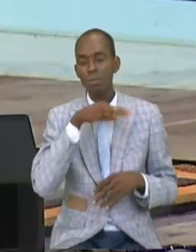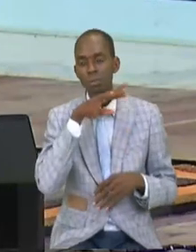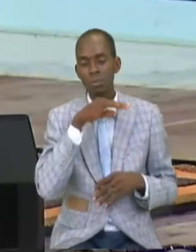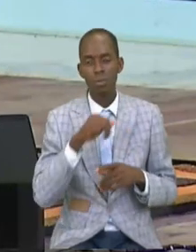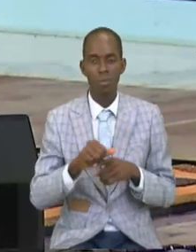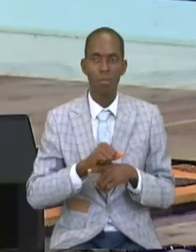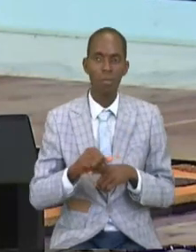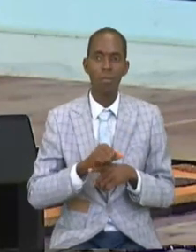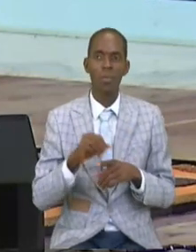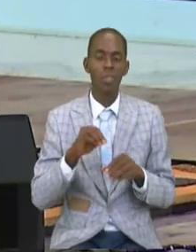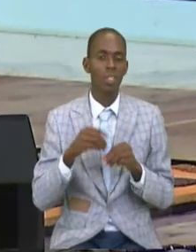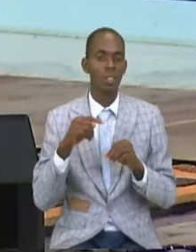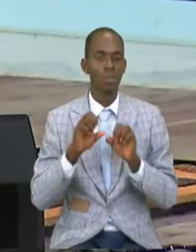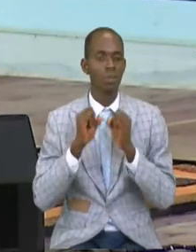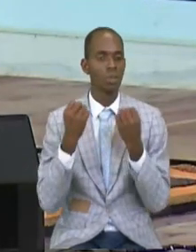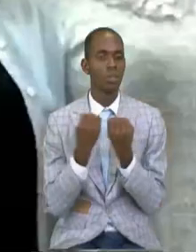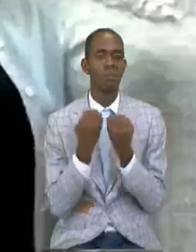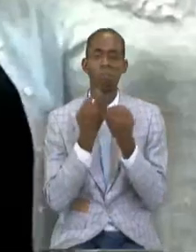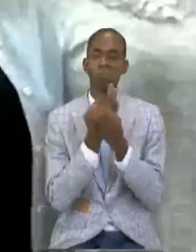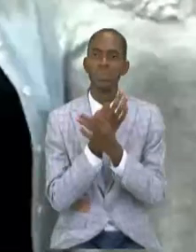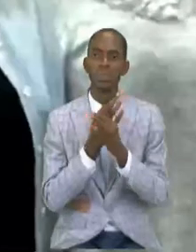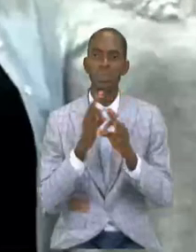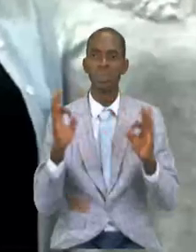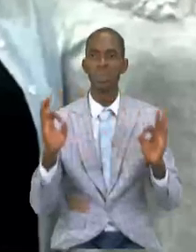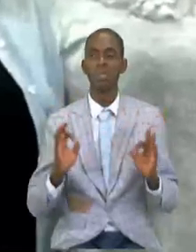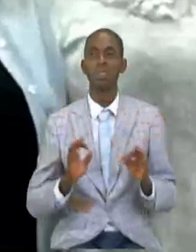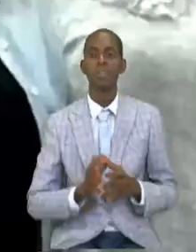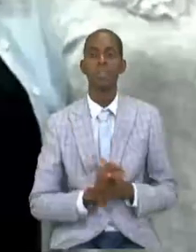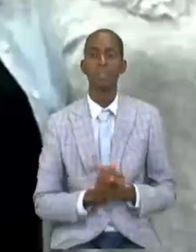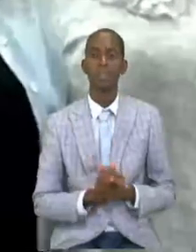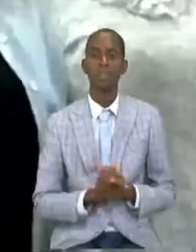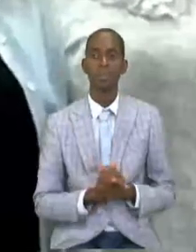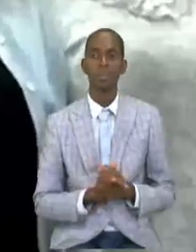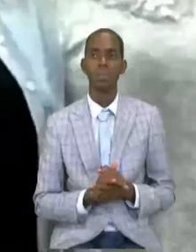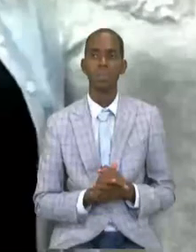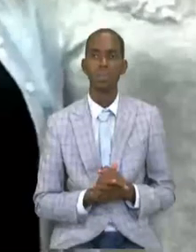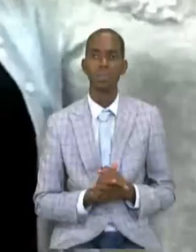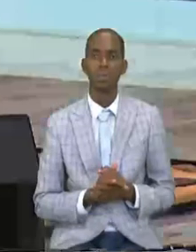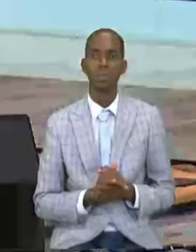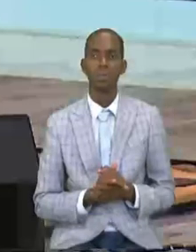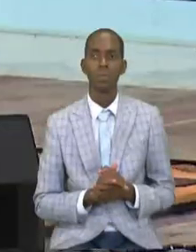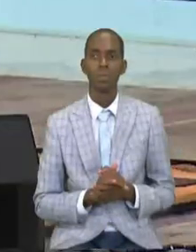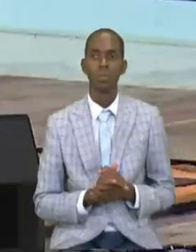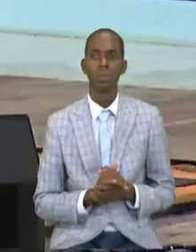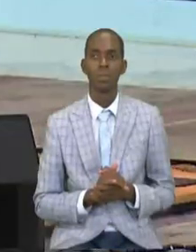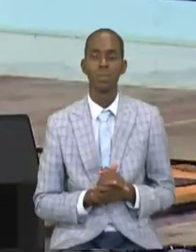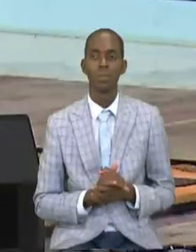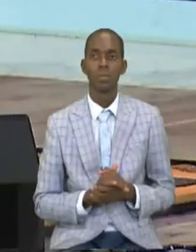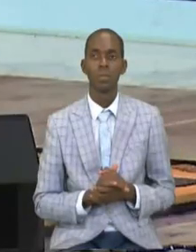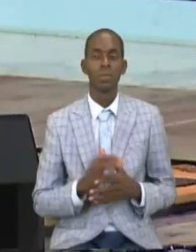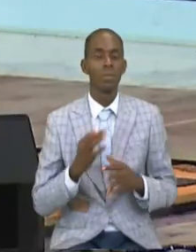Affranchi de toute la corruption de la société, vous en êtes affranchi.